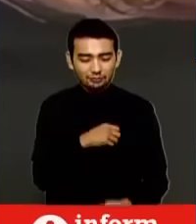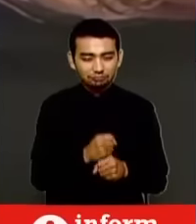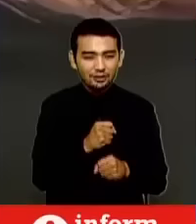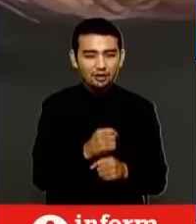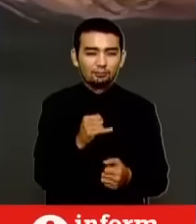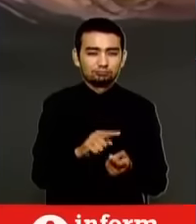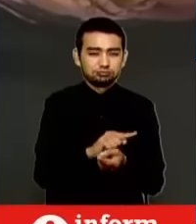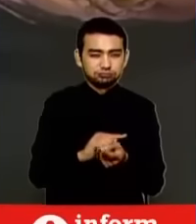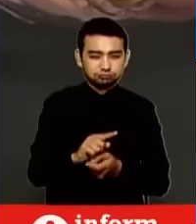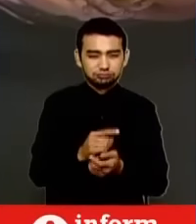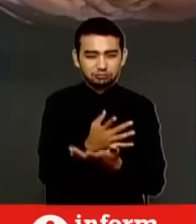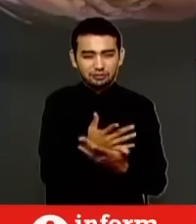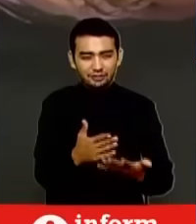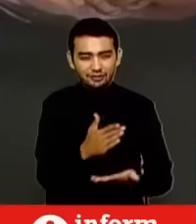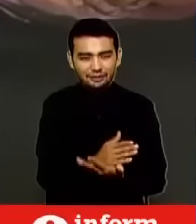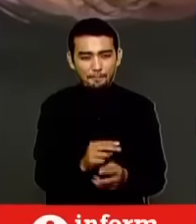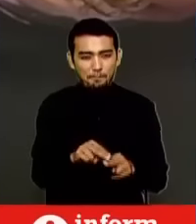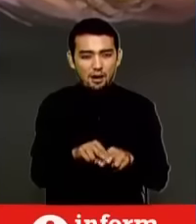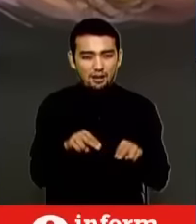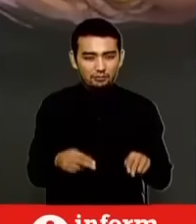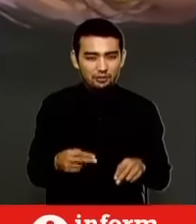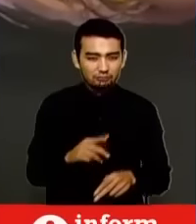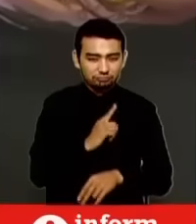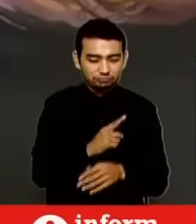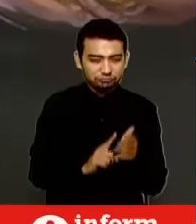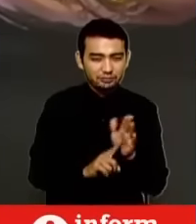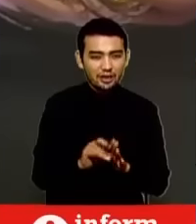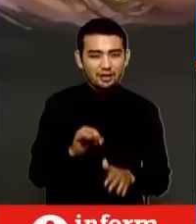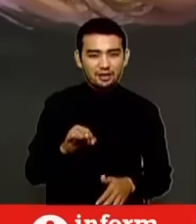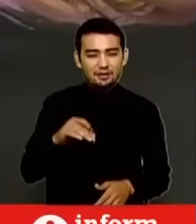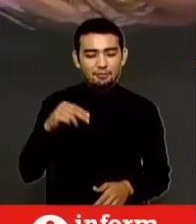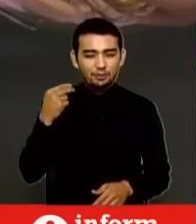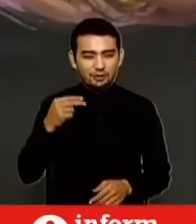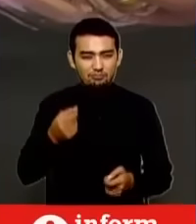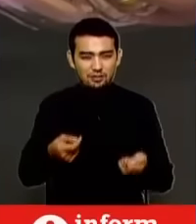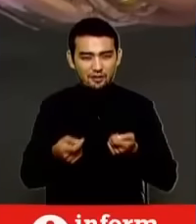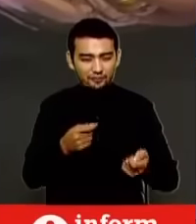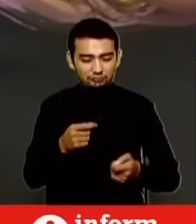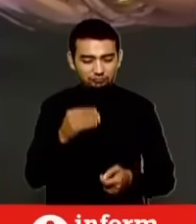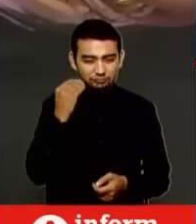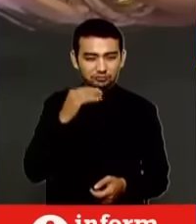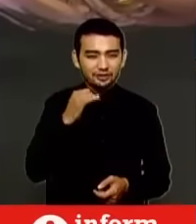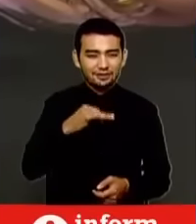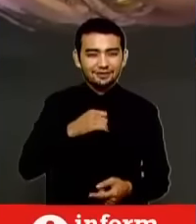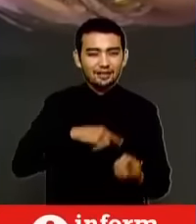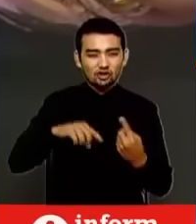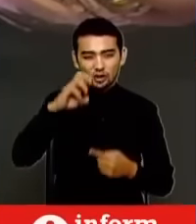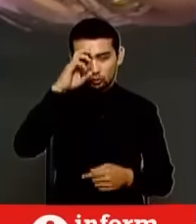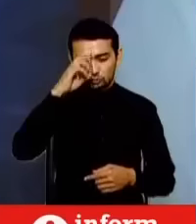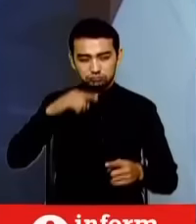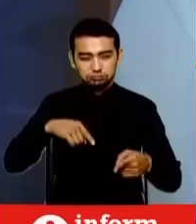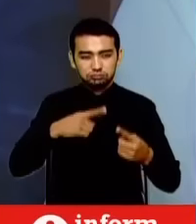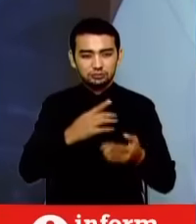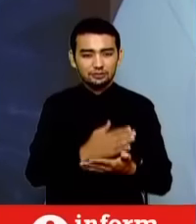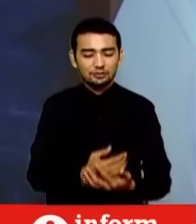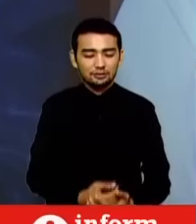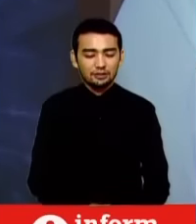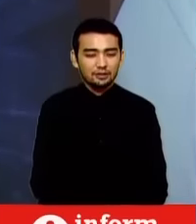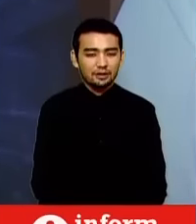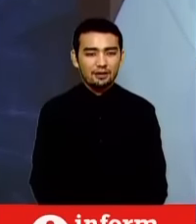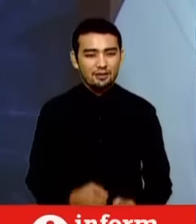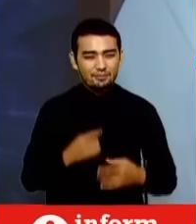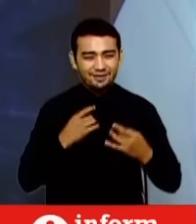перемены. Усилилась роль парламента. Мы отошли от суперпрезидентской формы правления. Наше государство развивается. В рамках